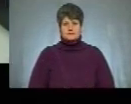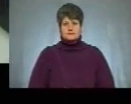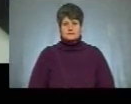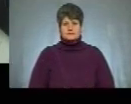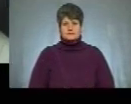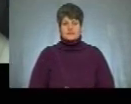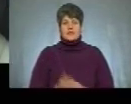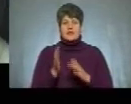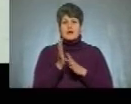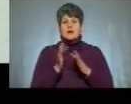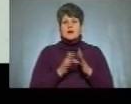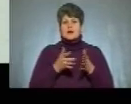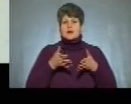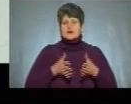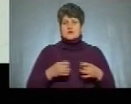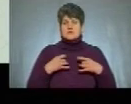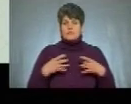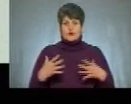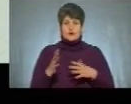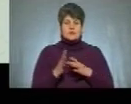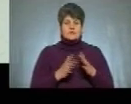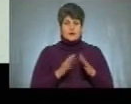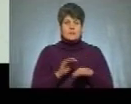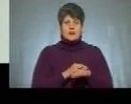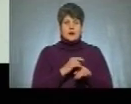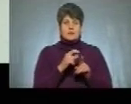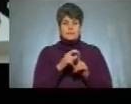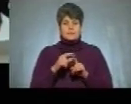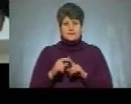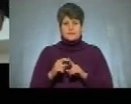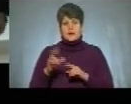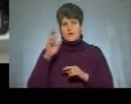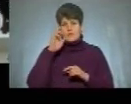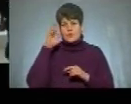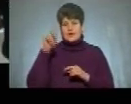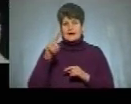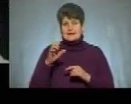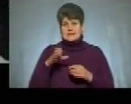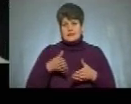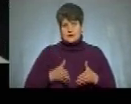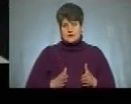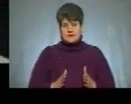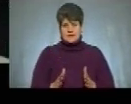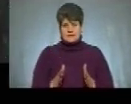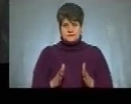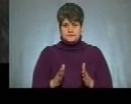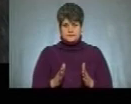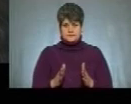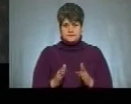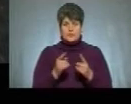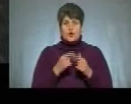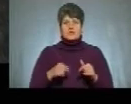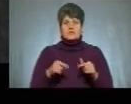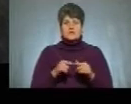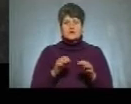Різдво Христове вас благословляє, Бог вся рождає.